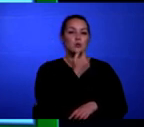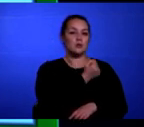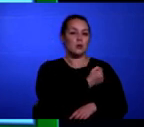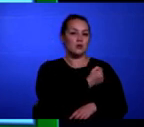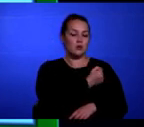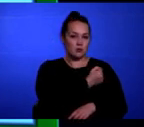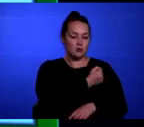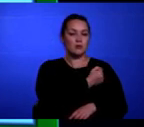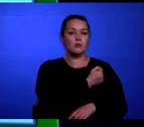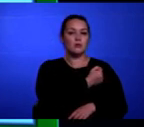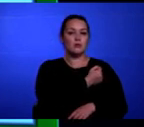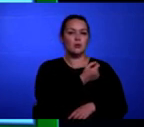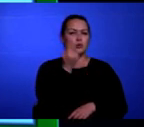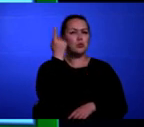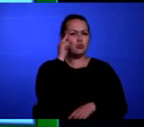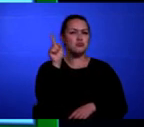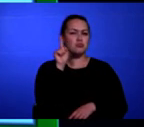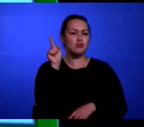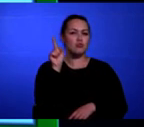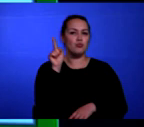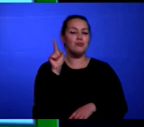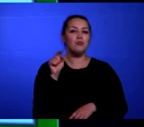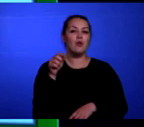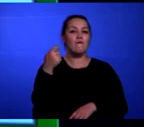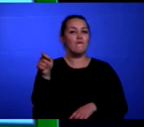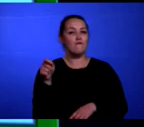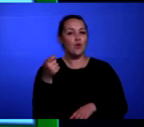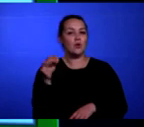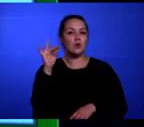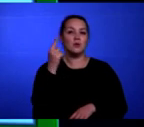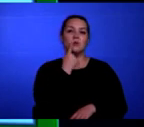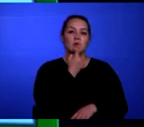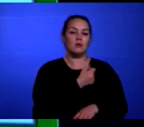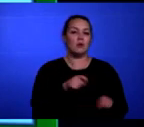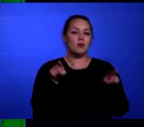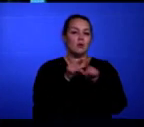догадались я думаю до войны и солдаты